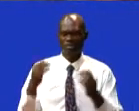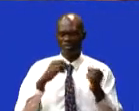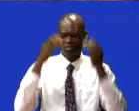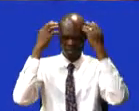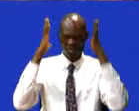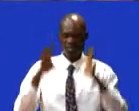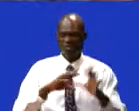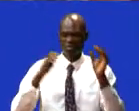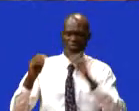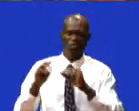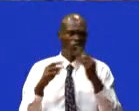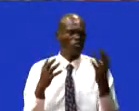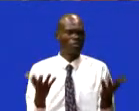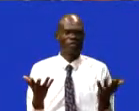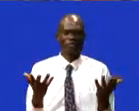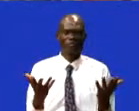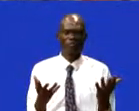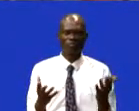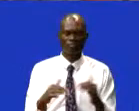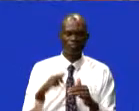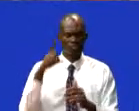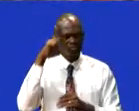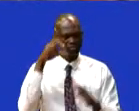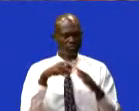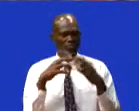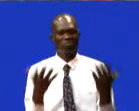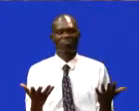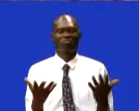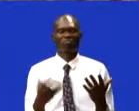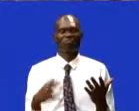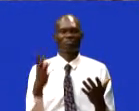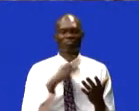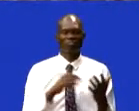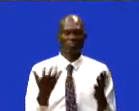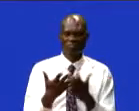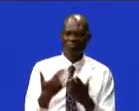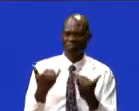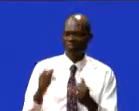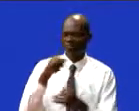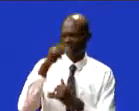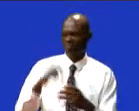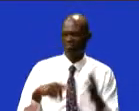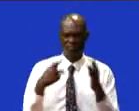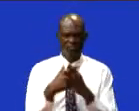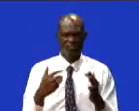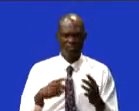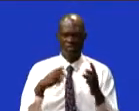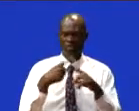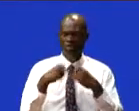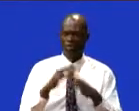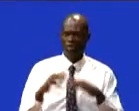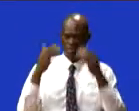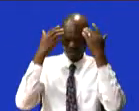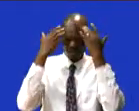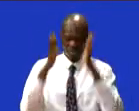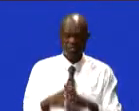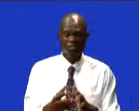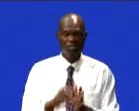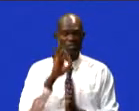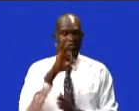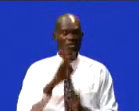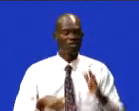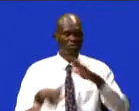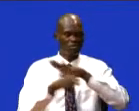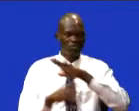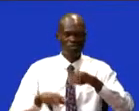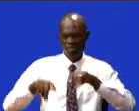wapi, watalala wapi, mtihani unaanza, hawajui wataenda wapi. 3 primary schools